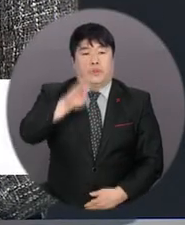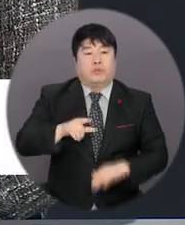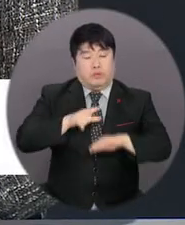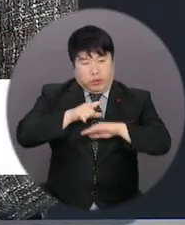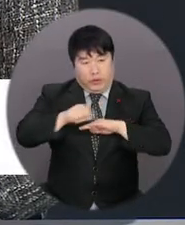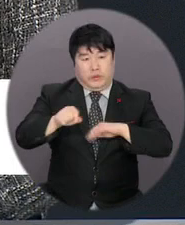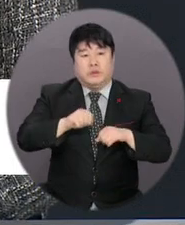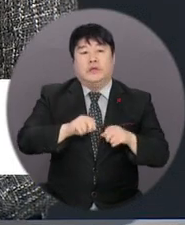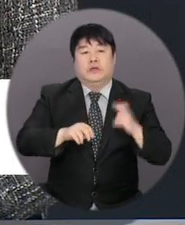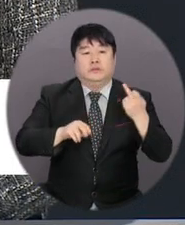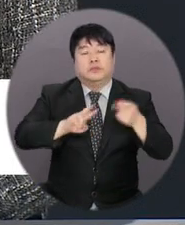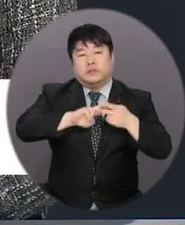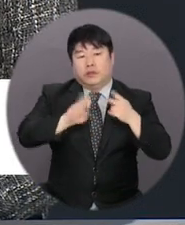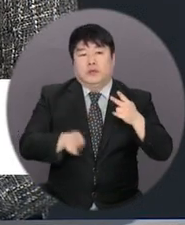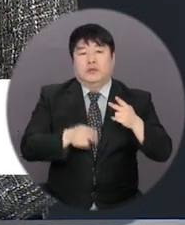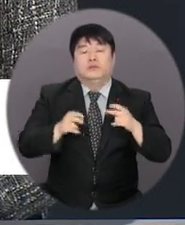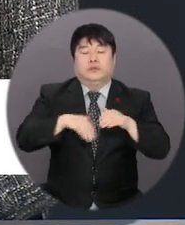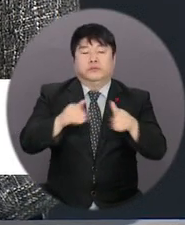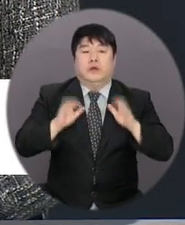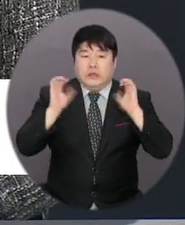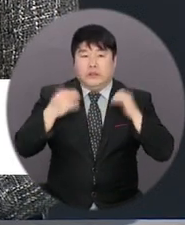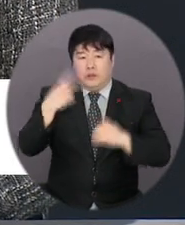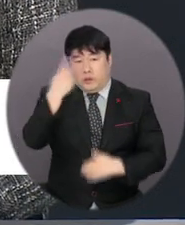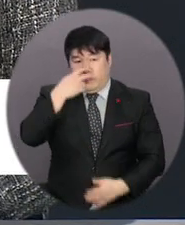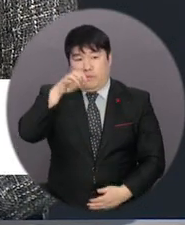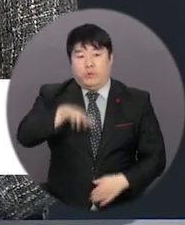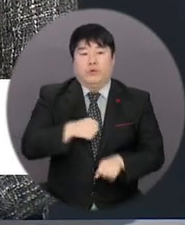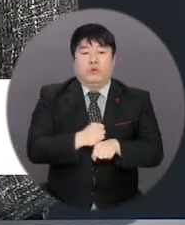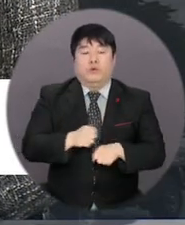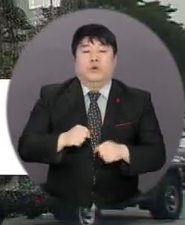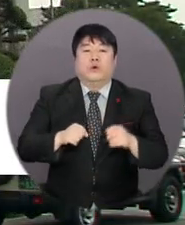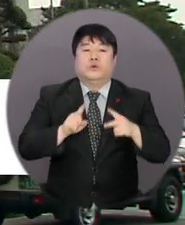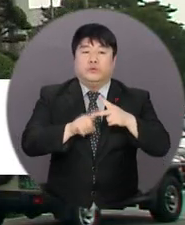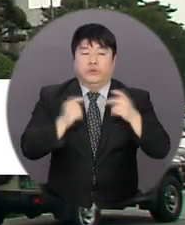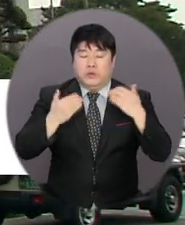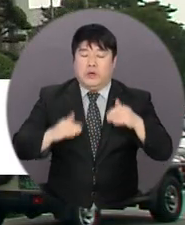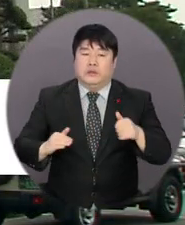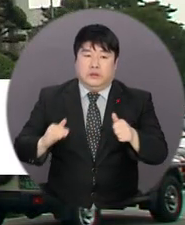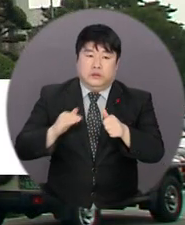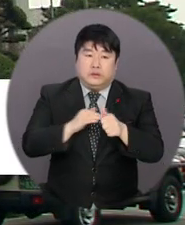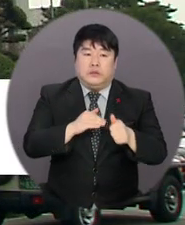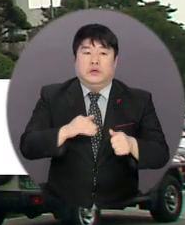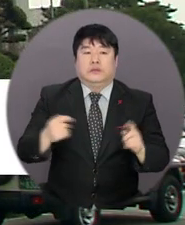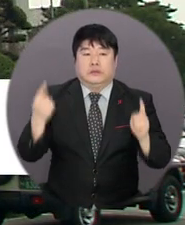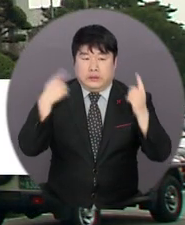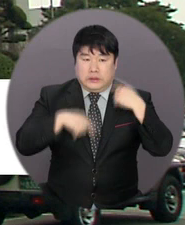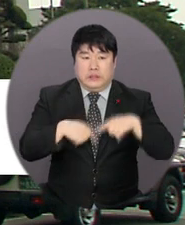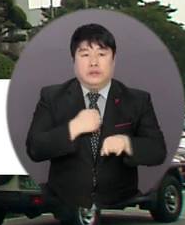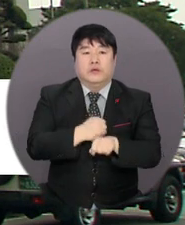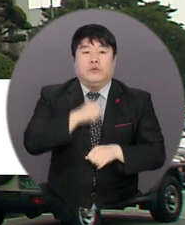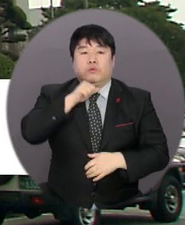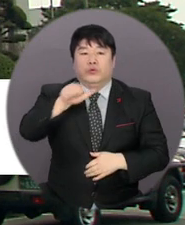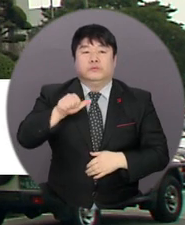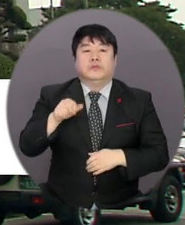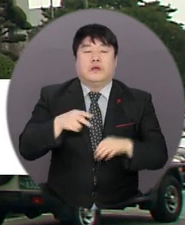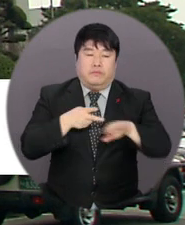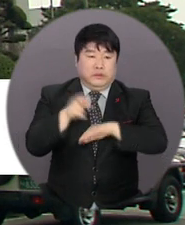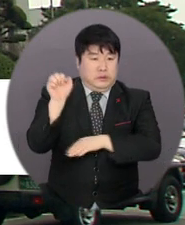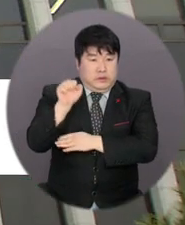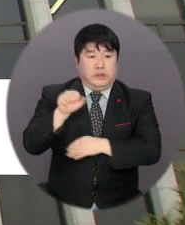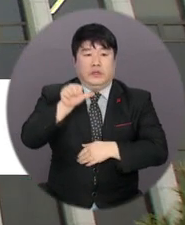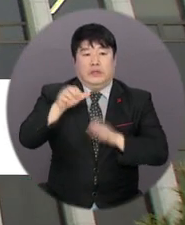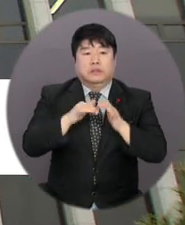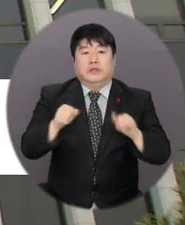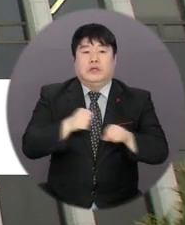광주지법 제12형사부는 어린이 보호구역에서 초등학생을 치어 다치게 한 50대 버스기사 A씨에게 징역